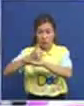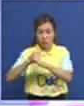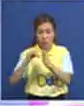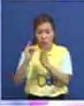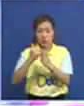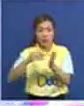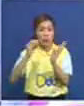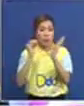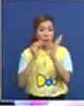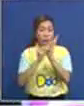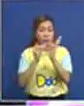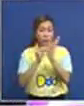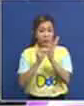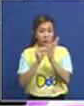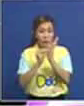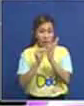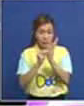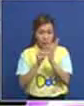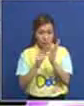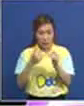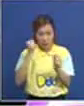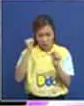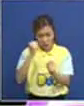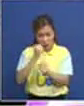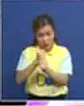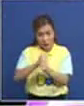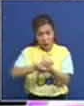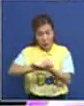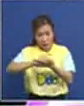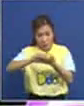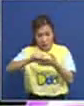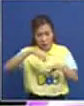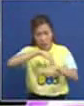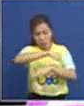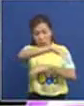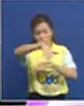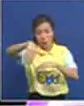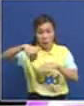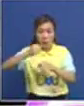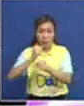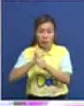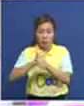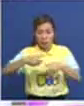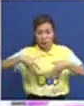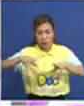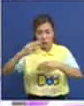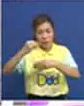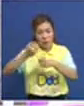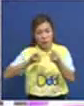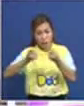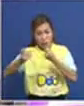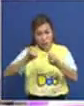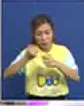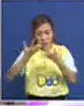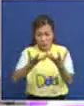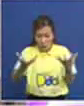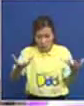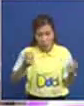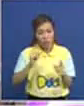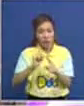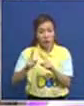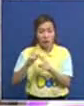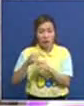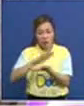หานครลงพื้นที่ตรวจการทำความสะอาดบริเวณถนนบริพัตรโดยเจ้าหน้าที่ได้นำรถบรรทุกน้ำพร้อมอุปกรณ์ทำความสะอาด